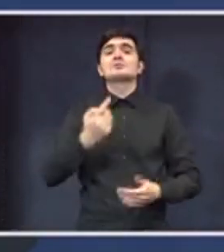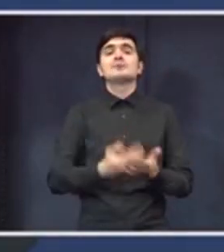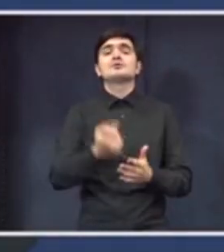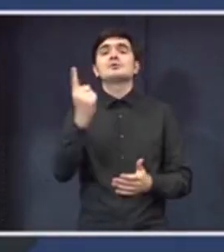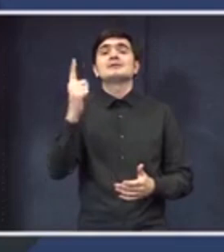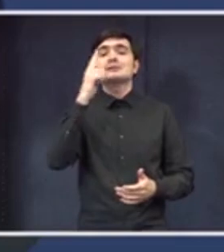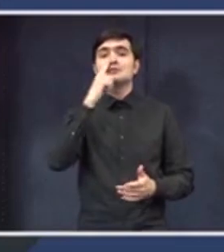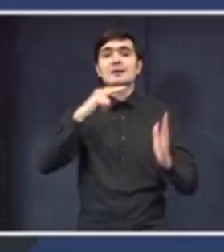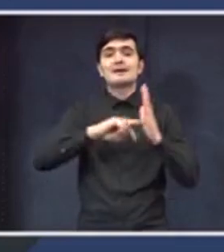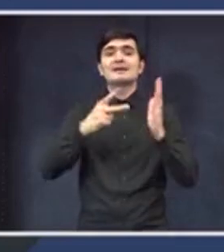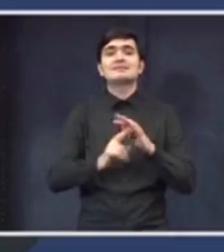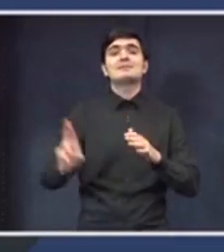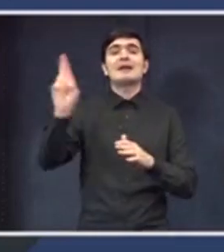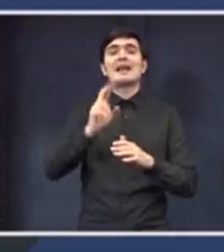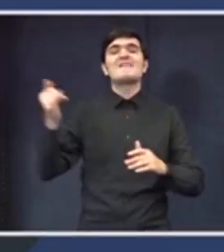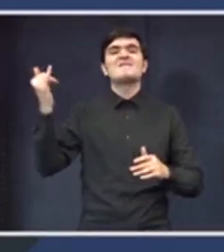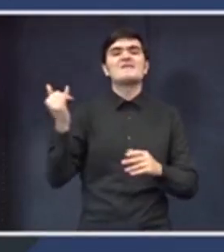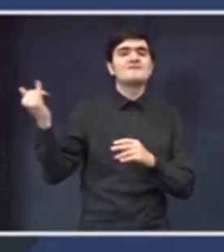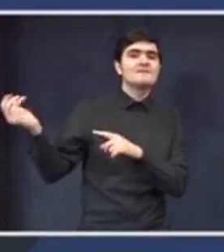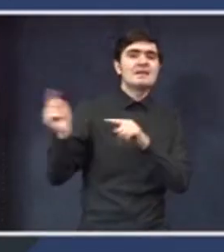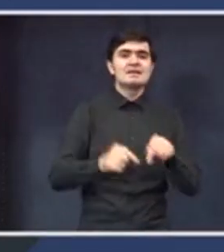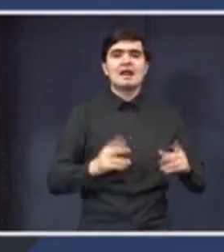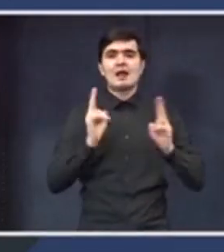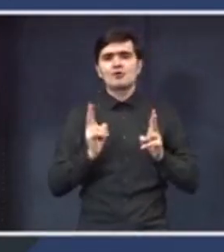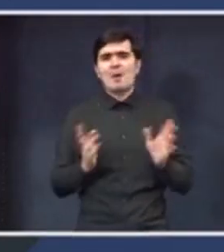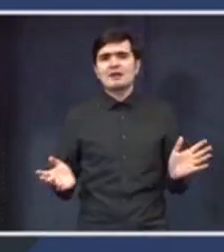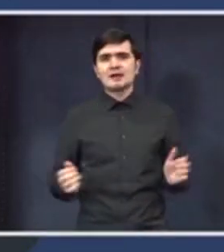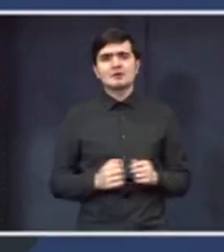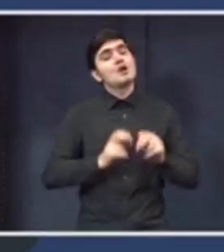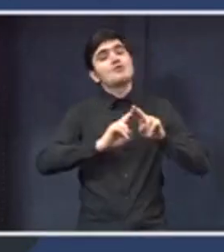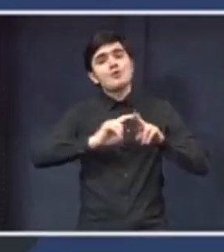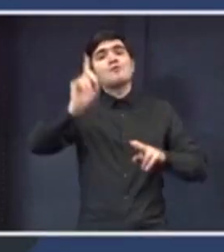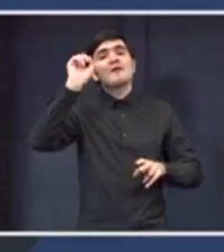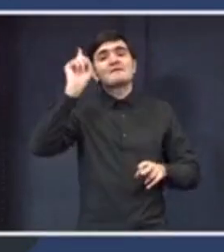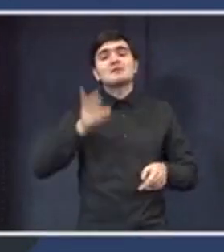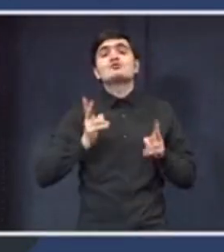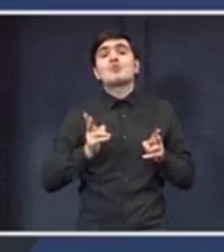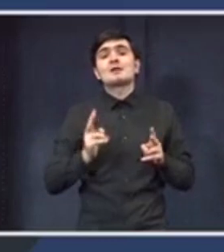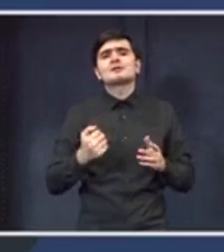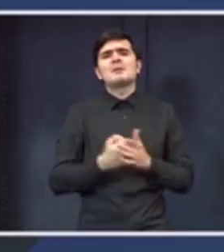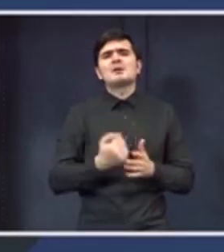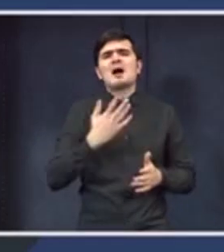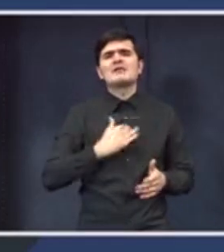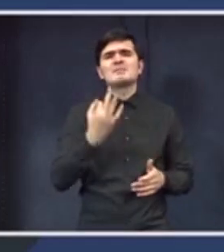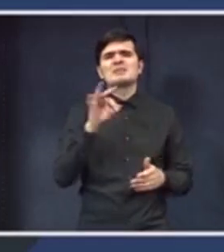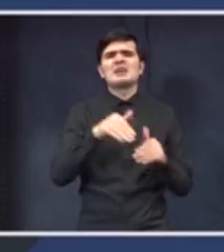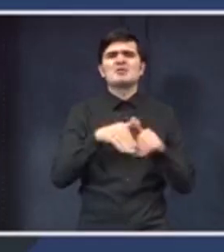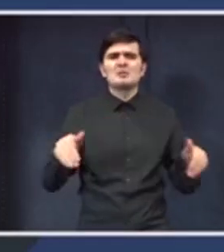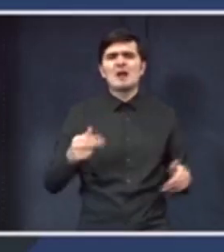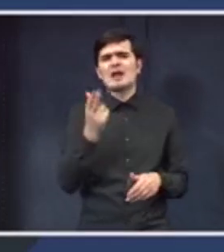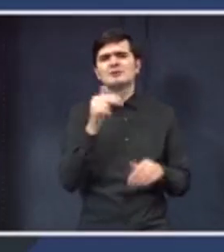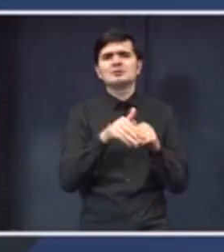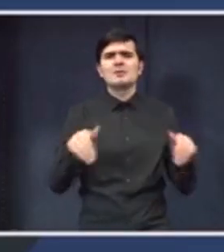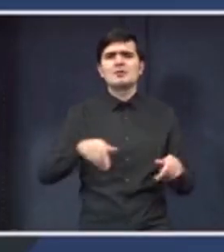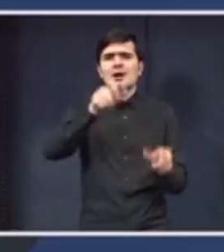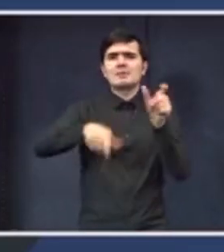revenirea la normalitate. Vorba de întreaga economie aici. Cum va arăta acea normalitate până vom avea 10 milioane, vom avea 15 milioane